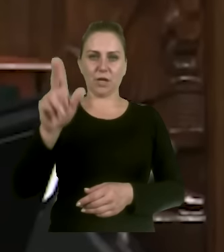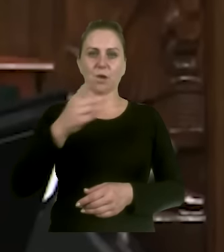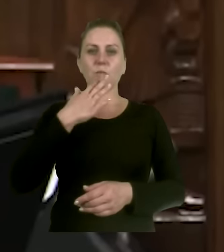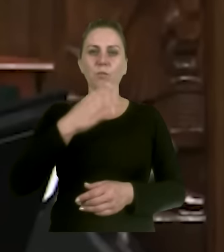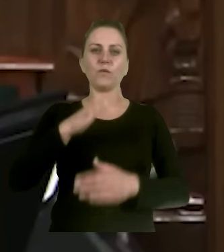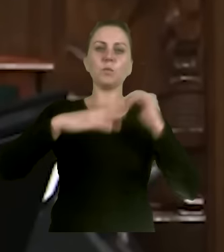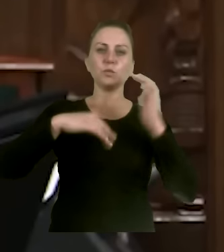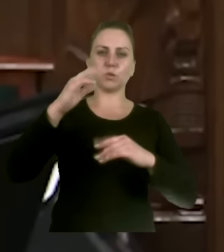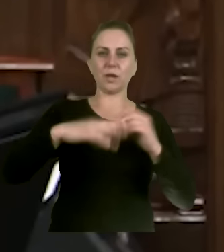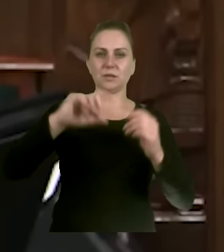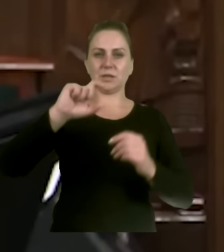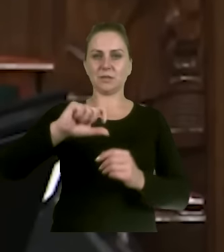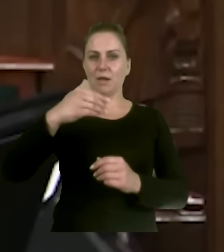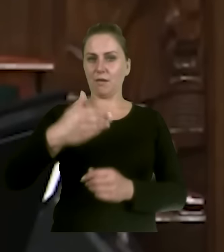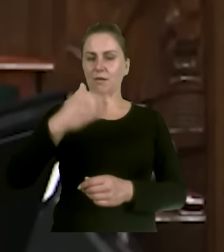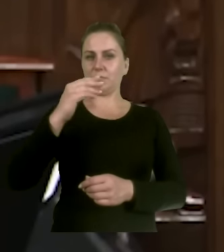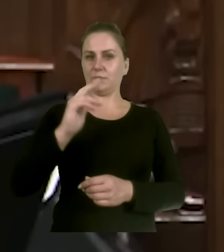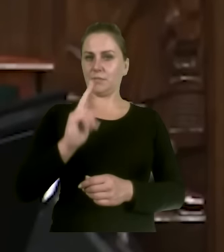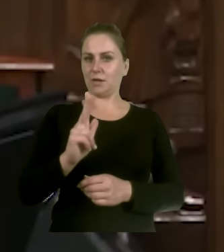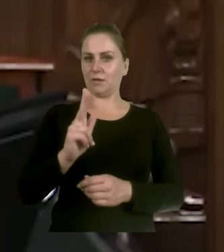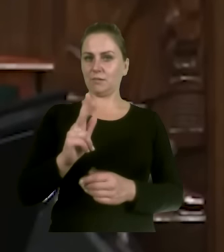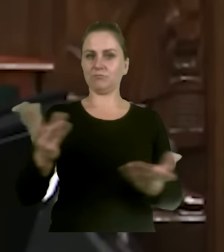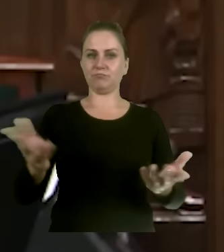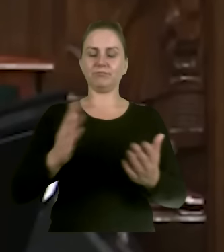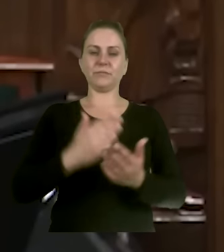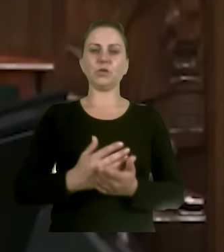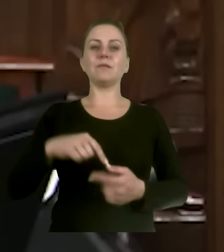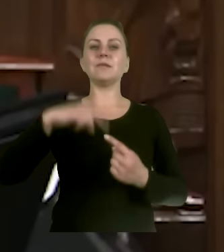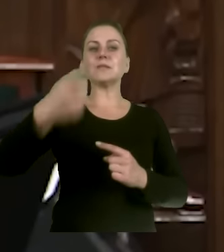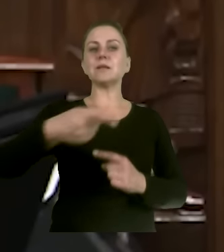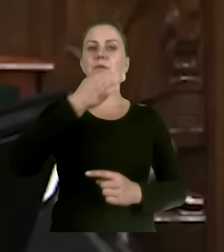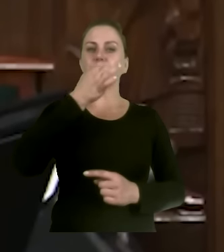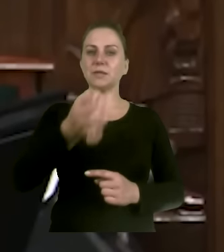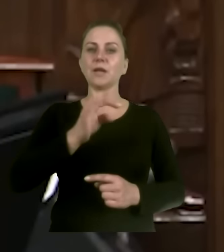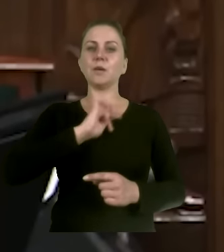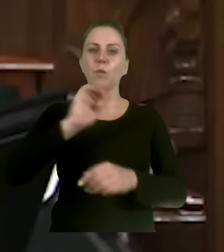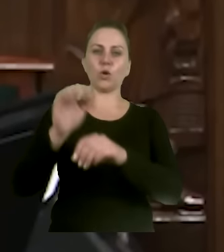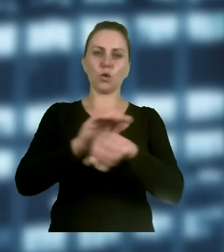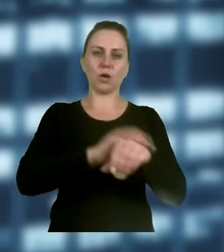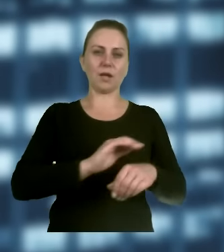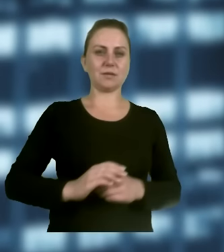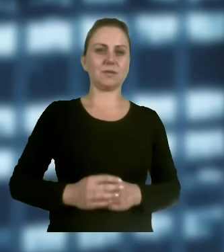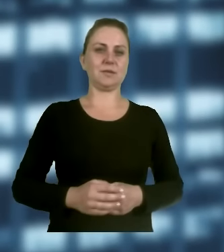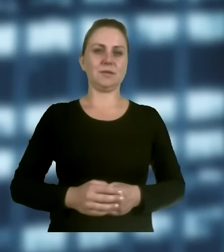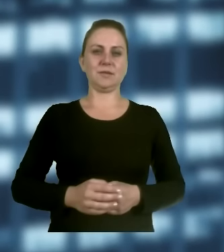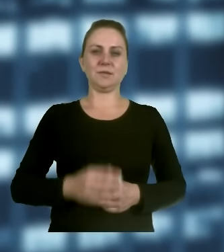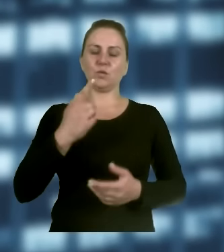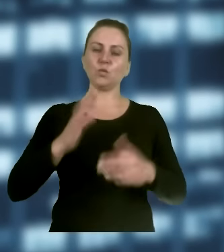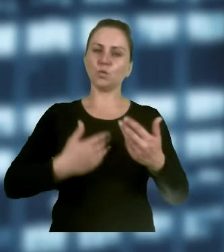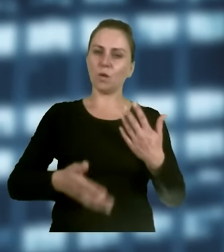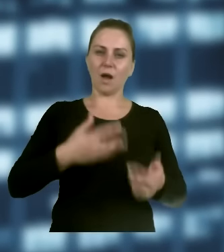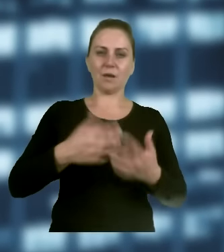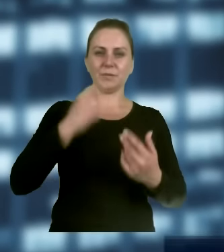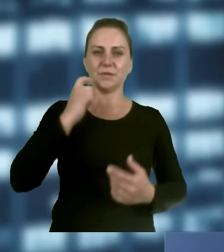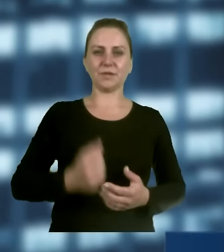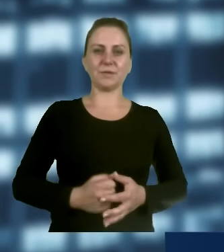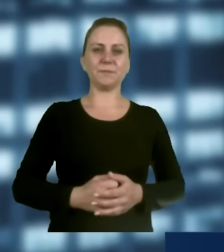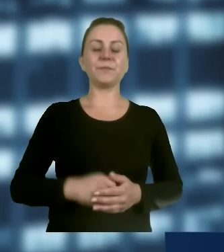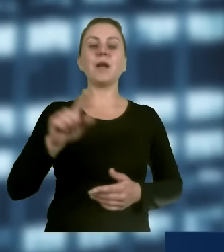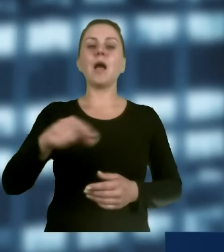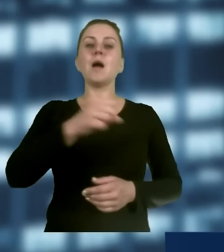mapce nie ma centralnej magistrali kolejowej. I kolejne pytania zadają moi koledzy. No niestety, kiepski kabaret. Poseł Jarosław